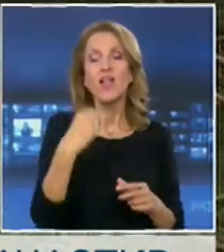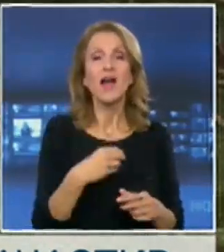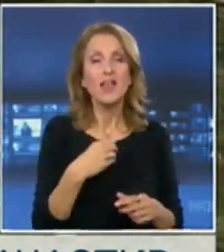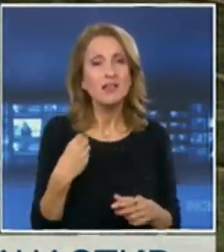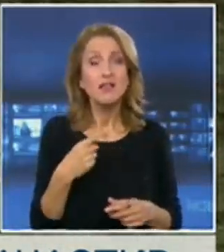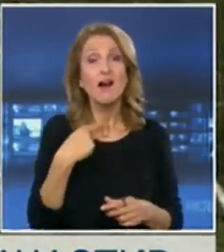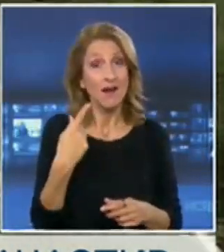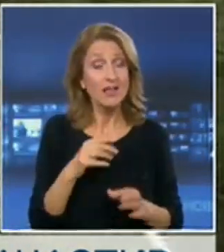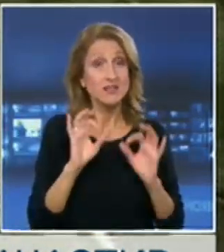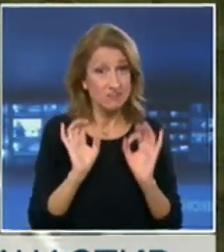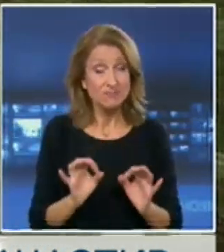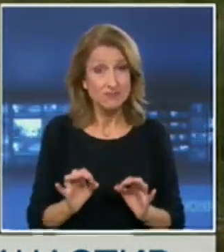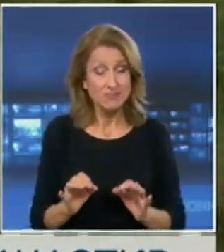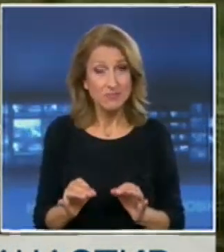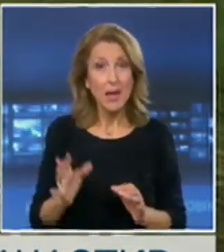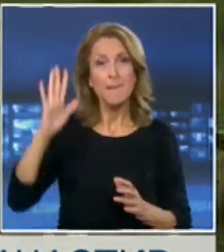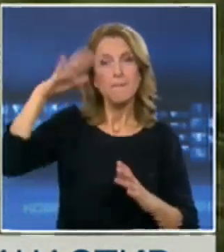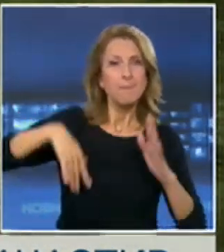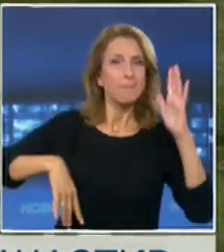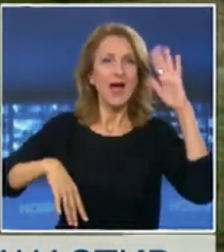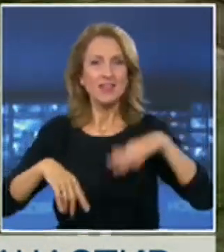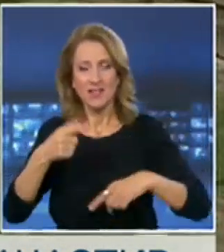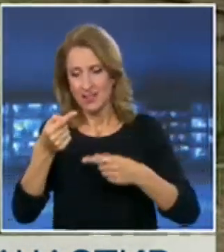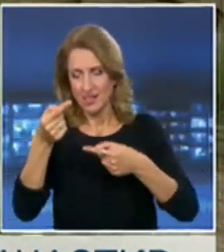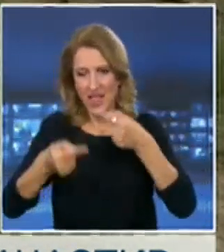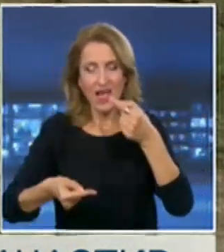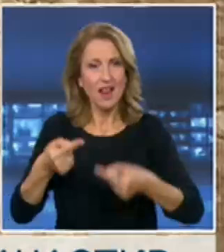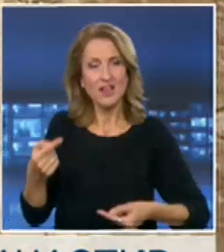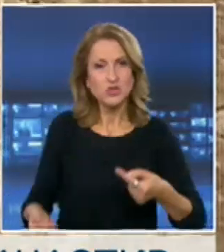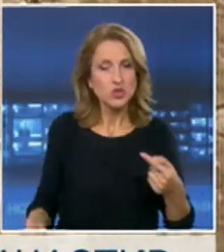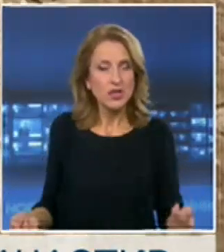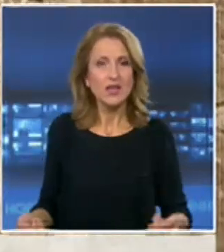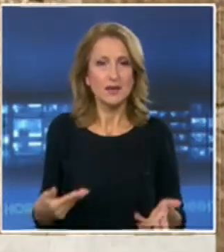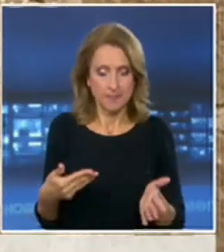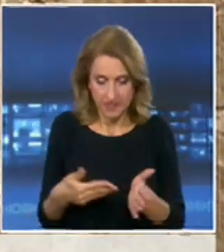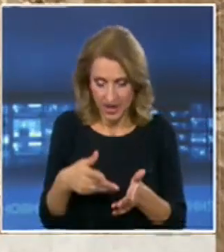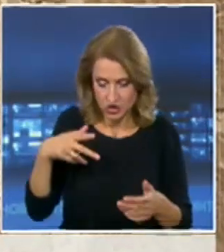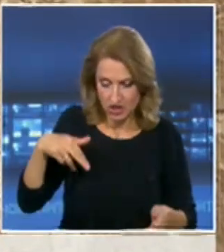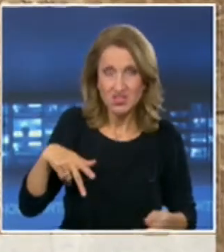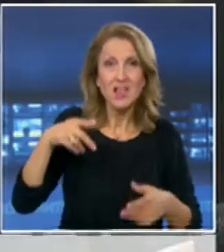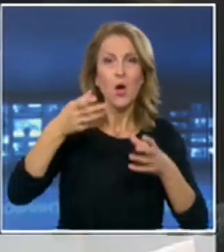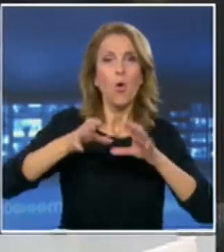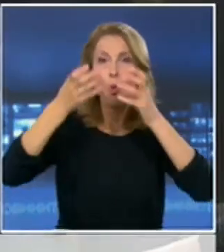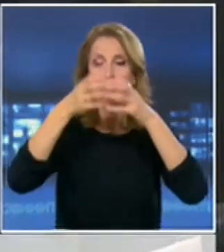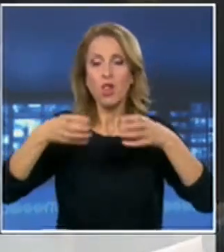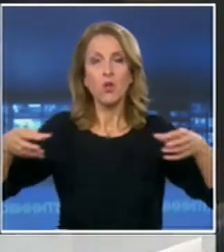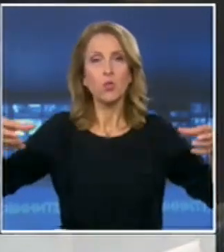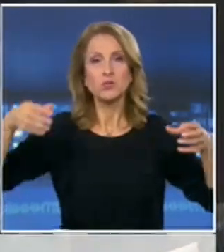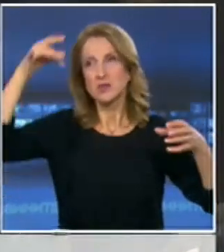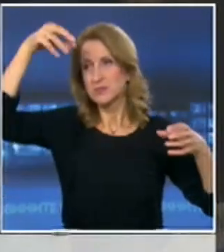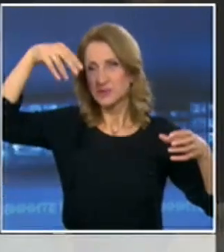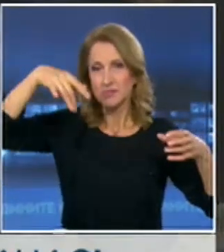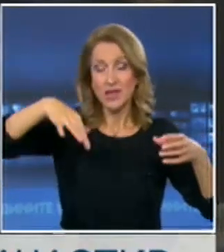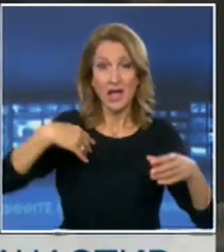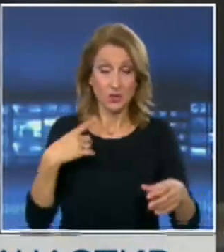екипа ни твърдението. Падат иглички и задръстват улуците. Което, като